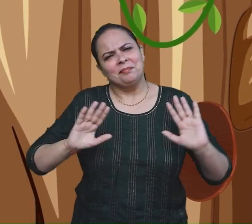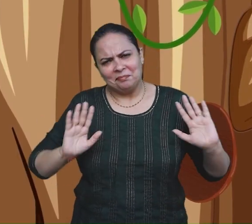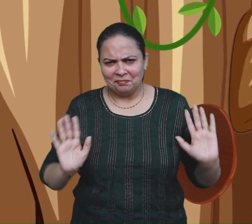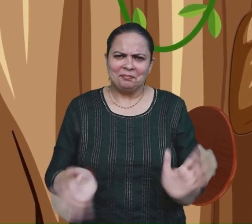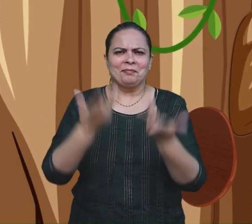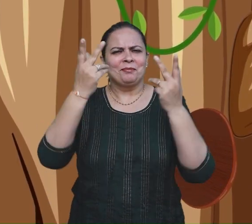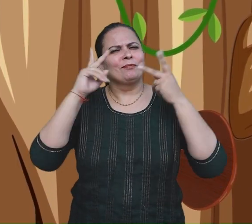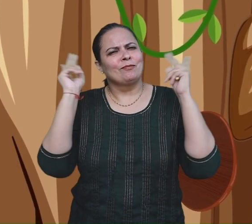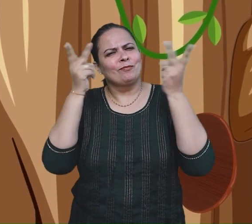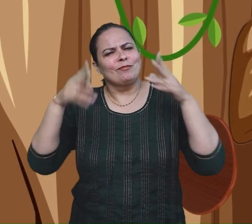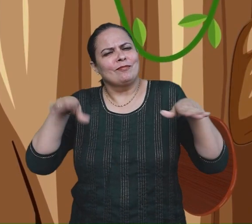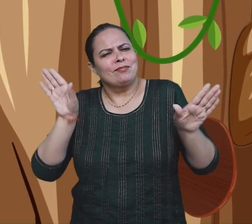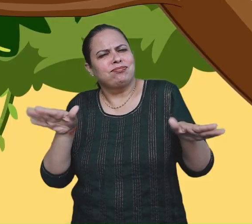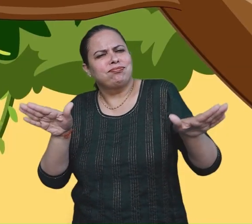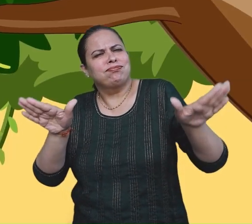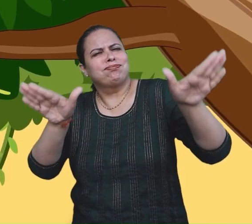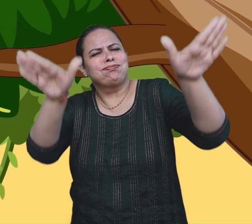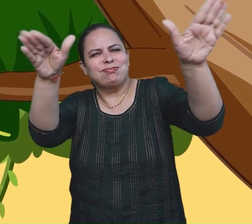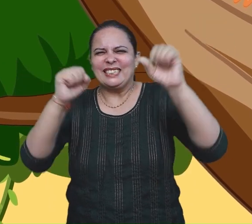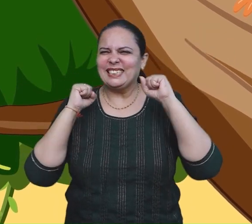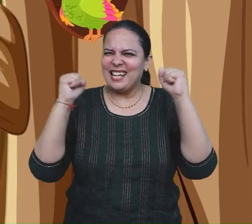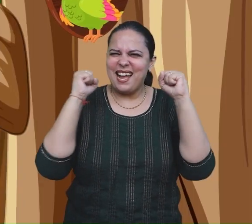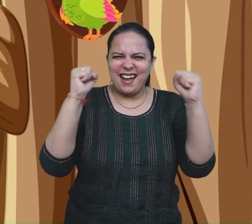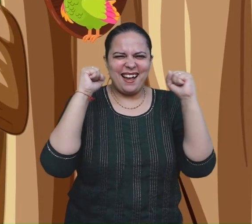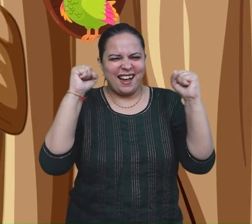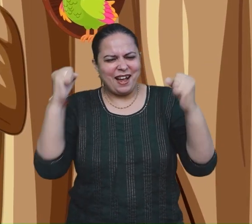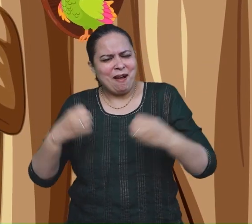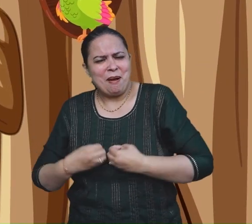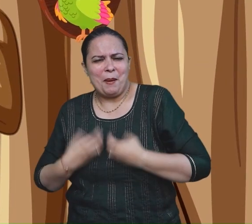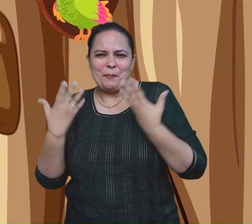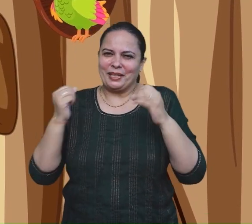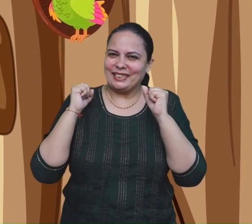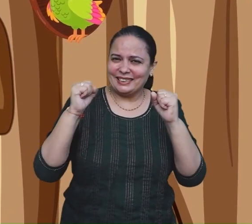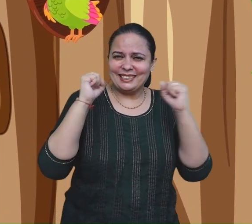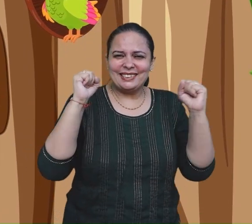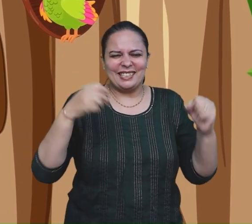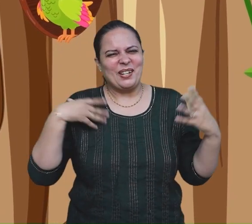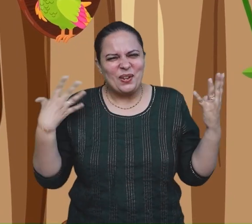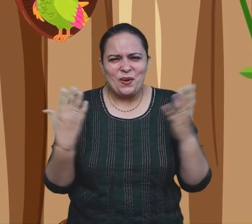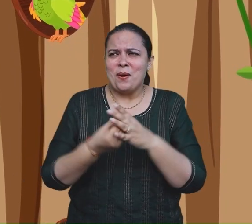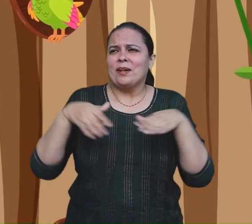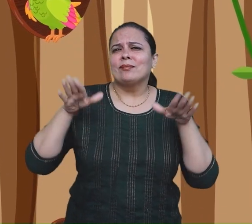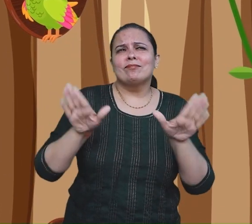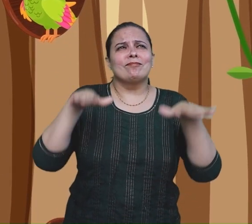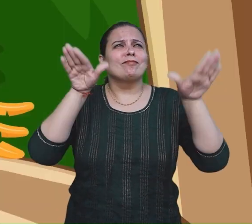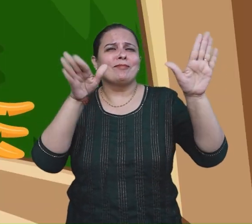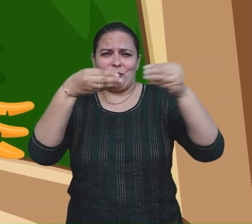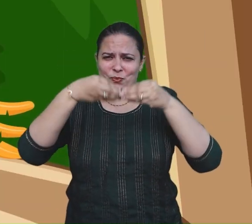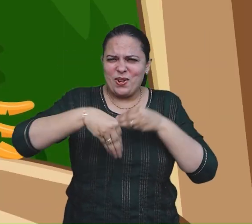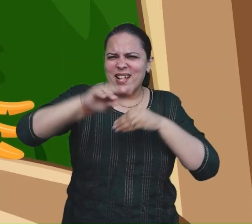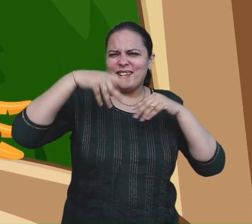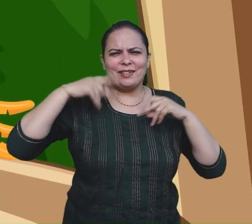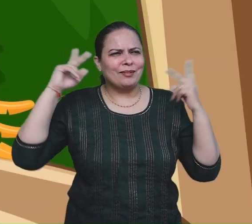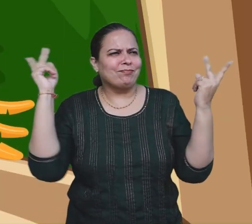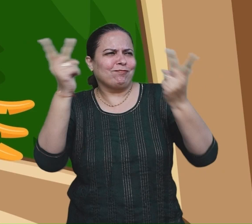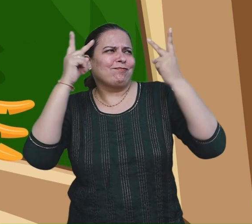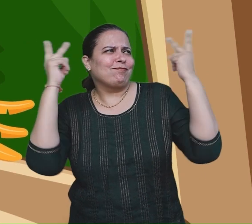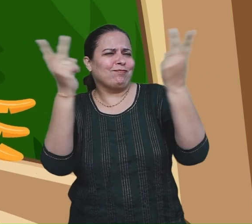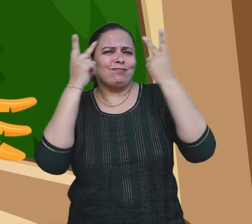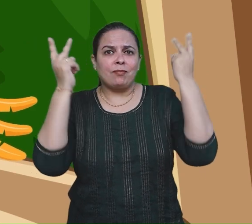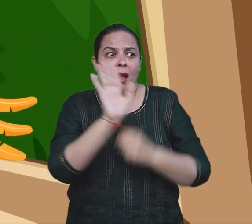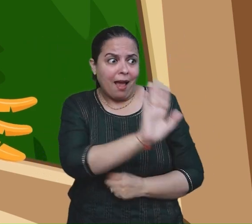सब घूमने चलते हैं। ये हम सब घूमने जाएंगे। अरे रुको